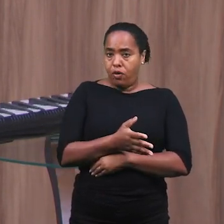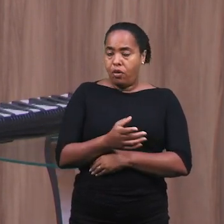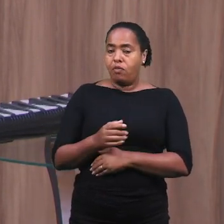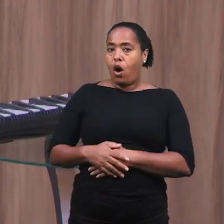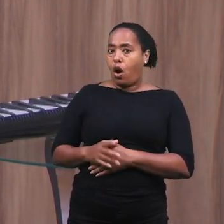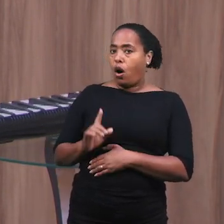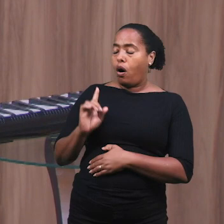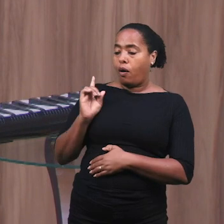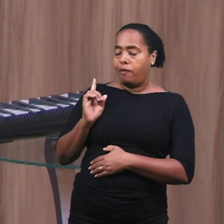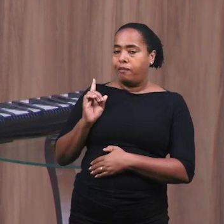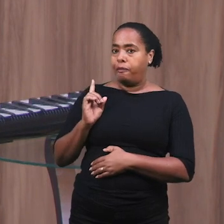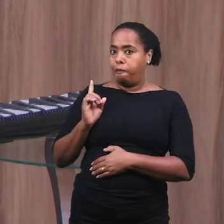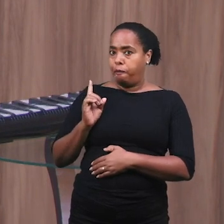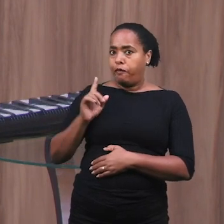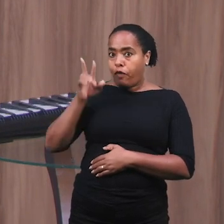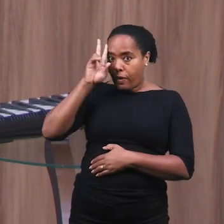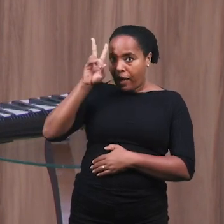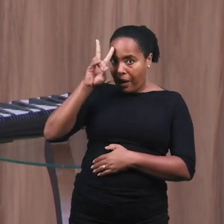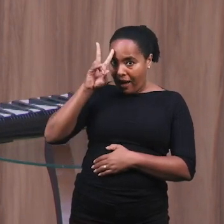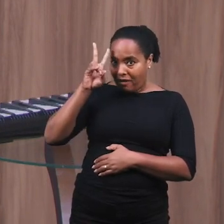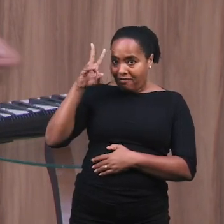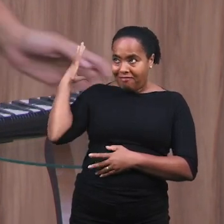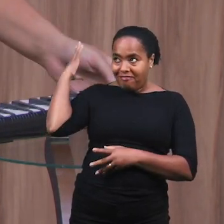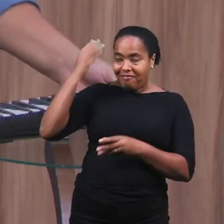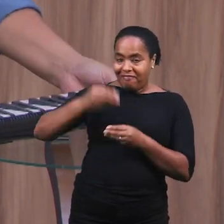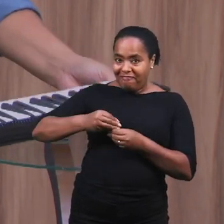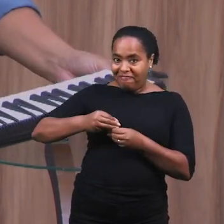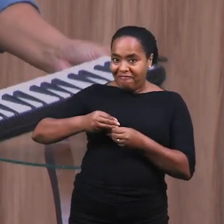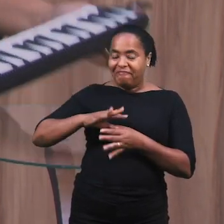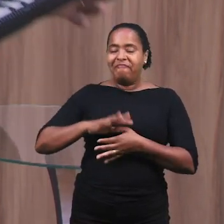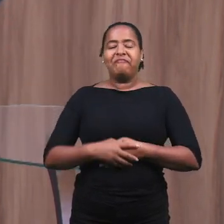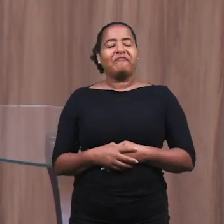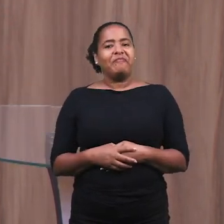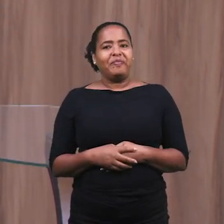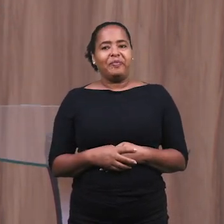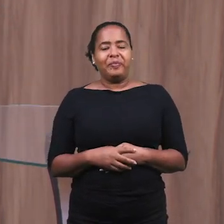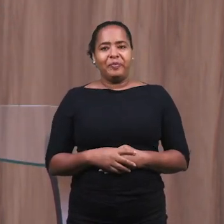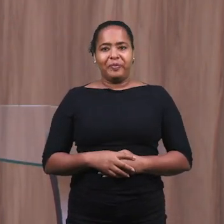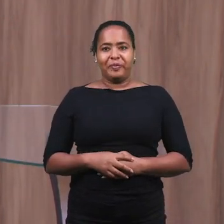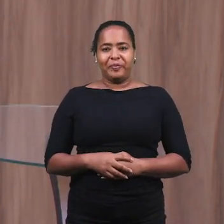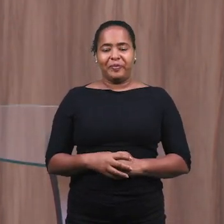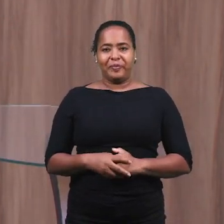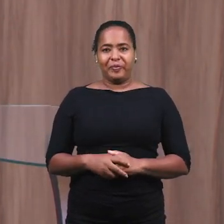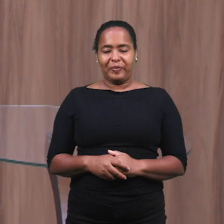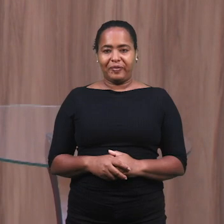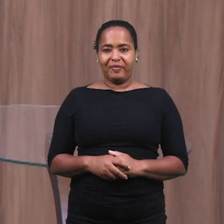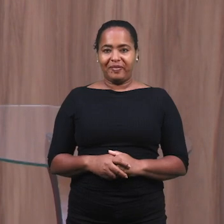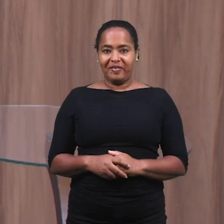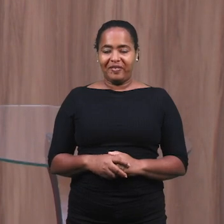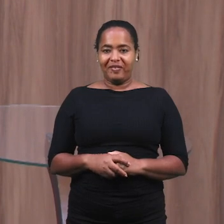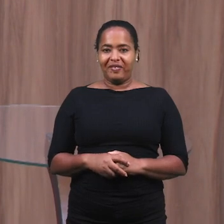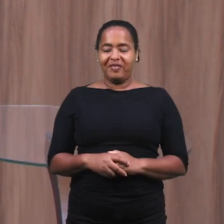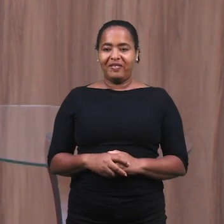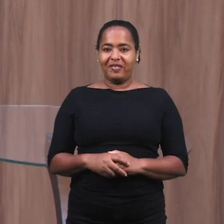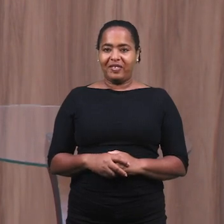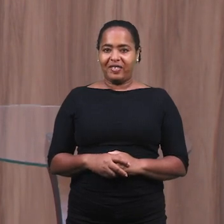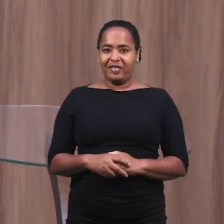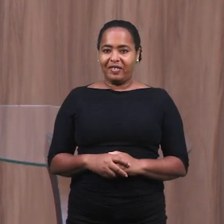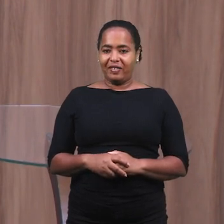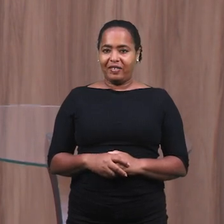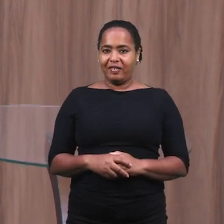могли учиться, выучить новый псалом. Давайте вспомним нашу гамму.